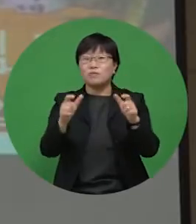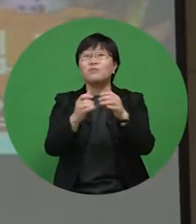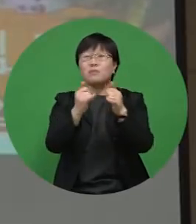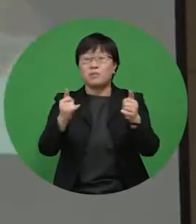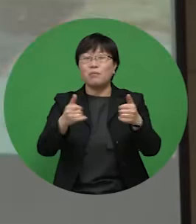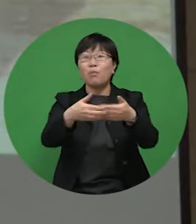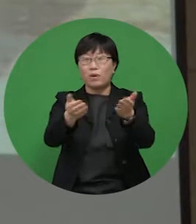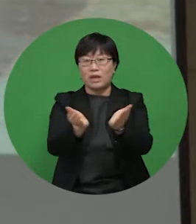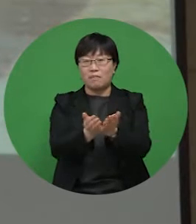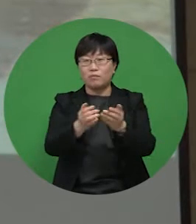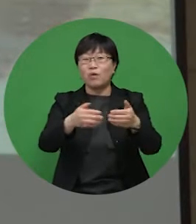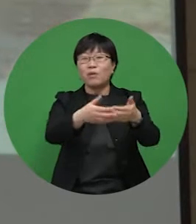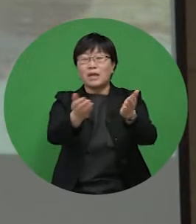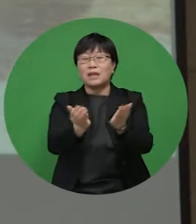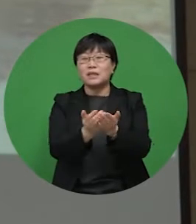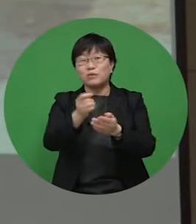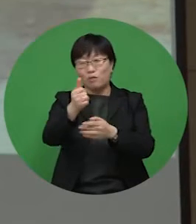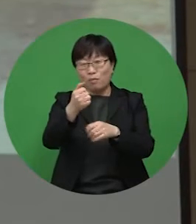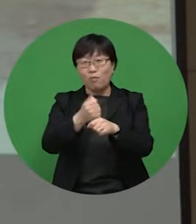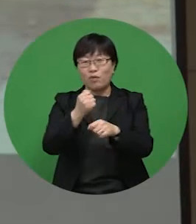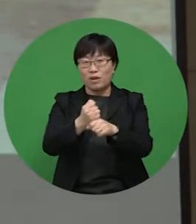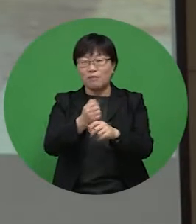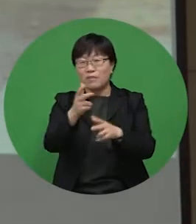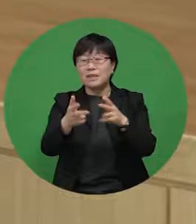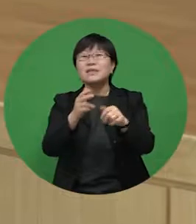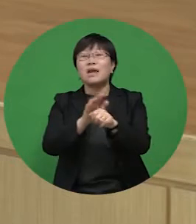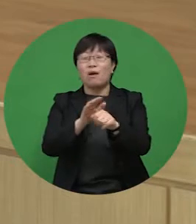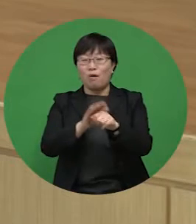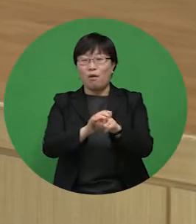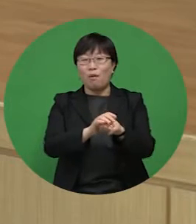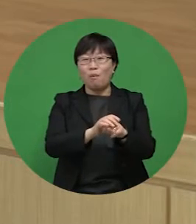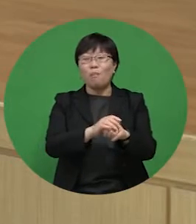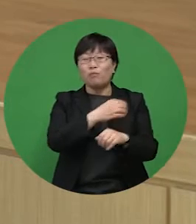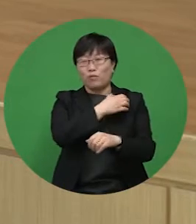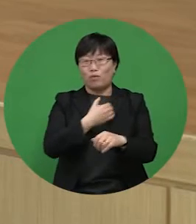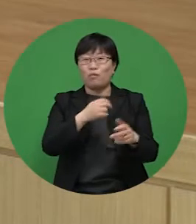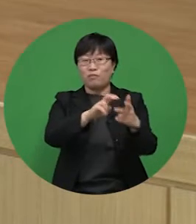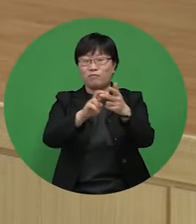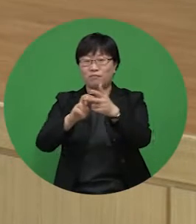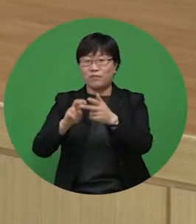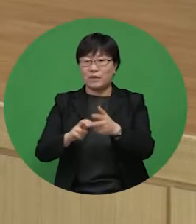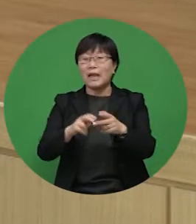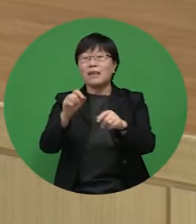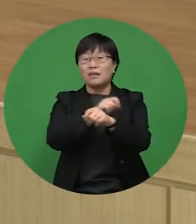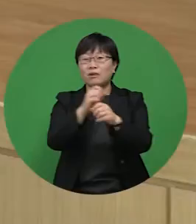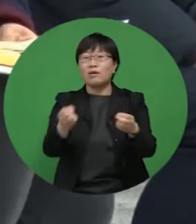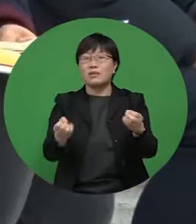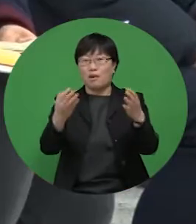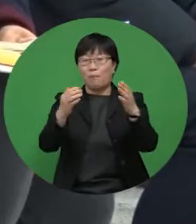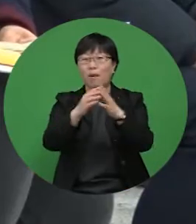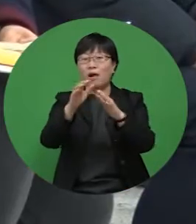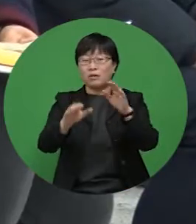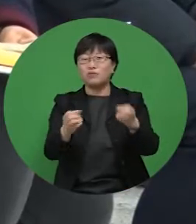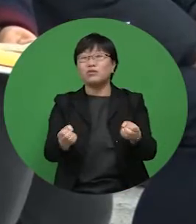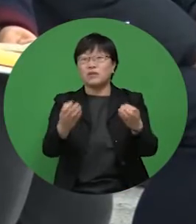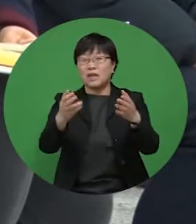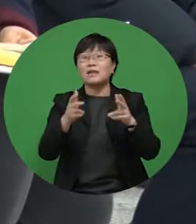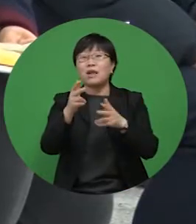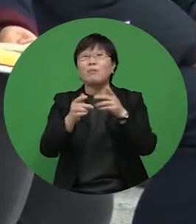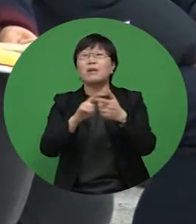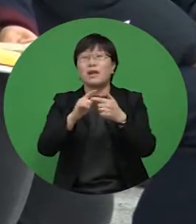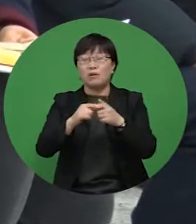모임이나 단체를 대상으로 한 소모임 형성 사업, 동별 특화된 마을 축제 추진을 위한 마을 축제 사업